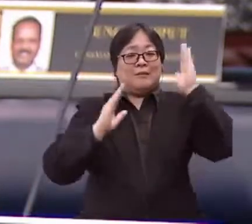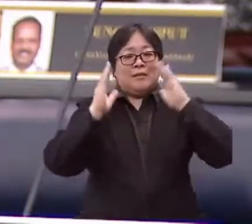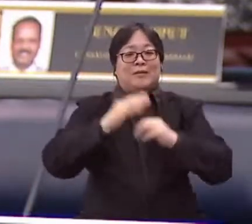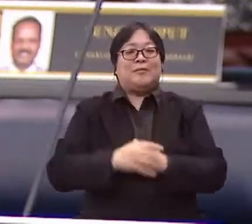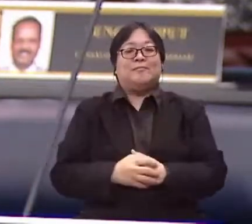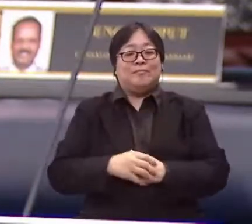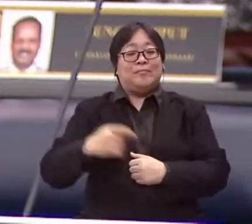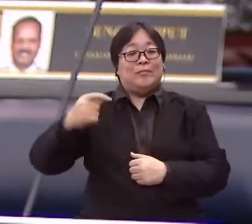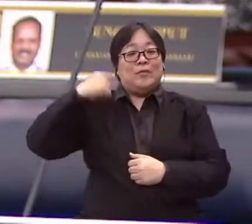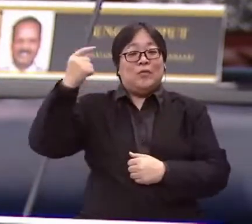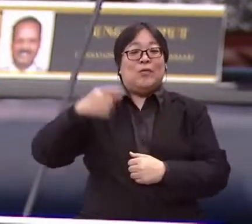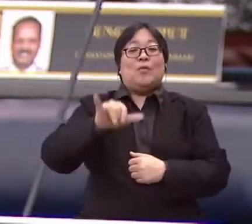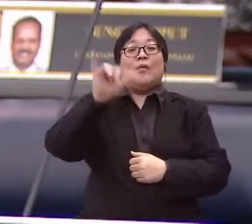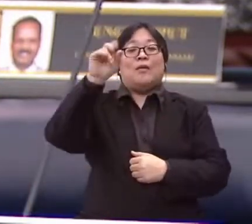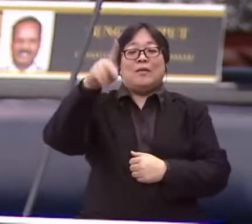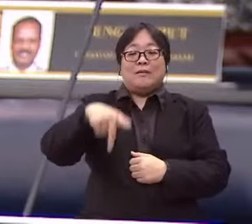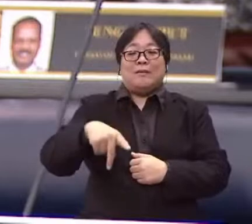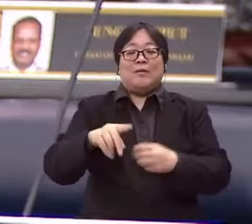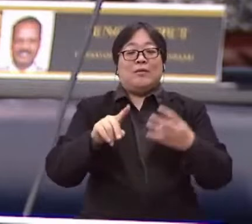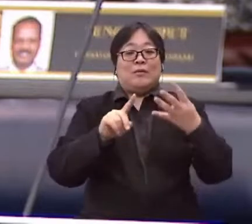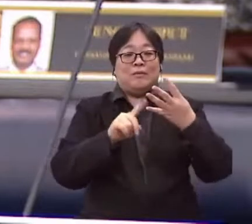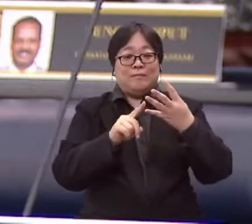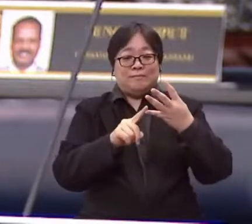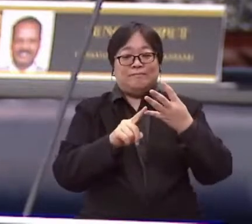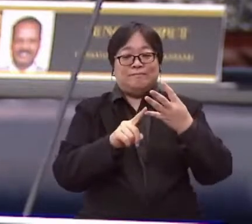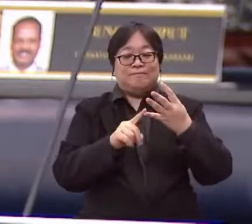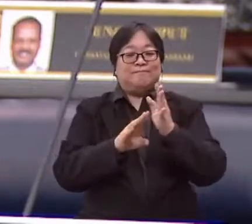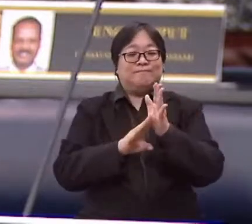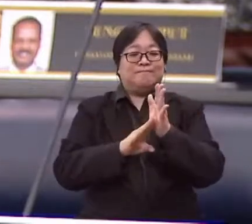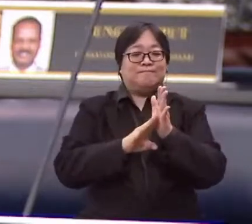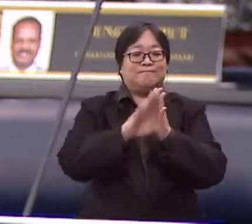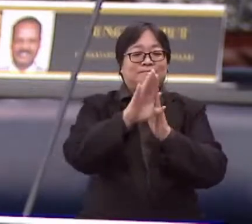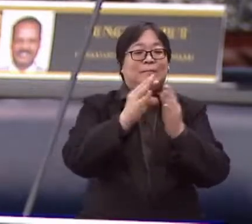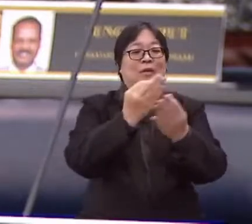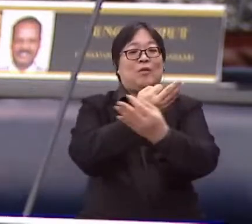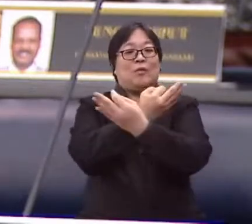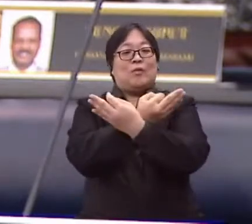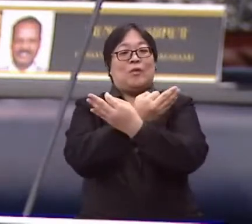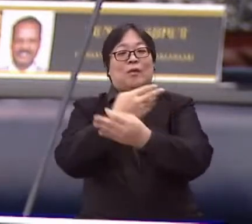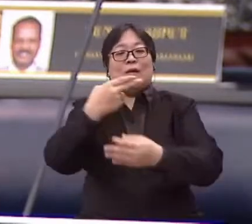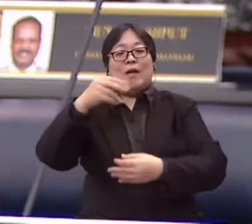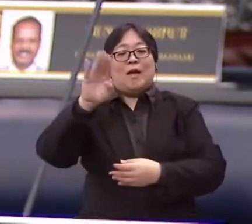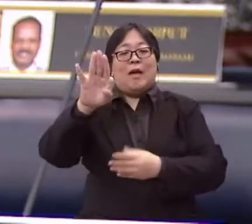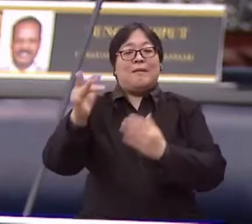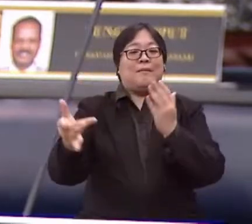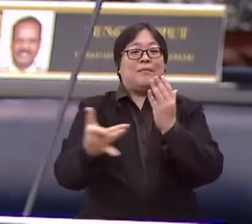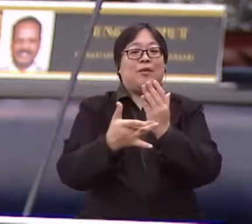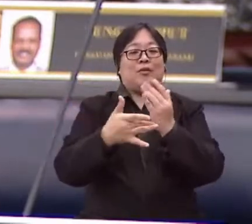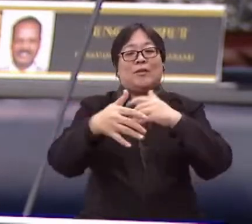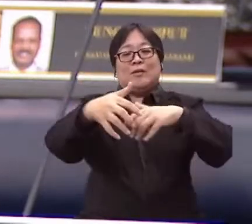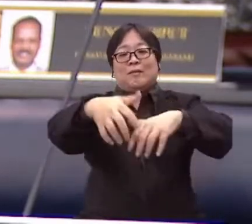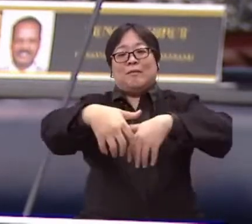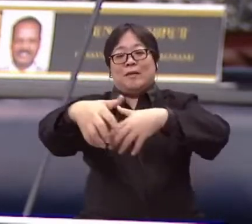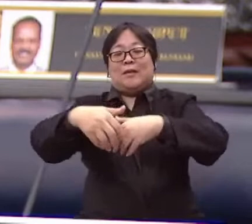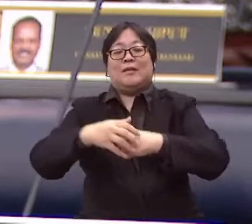yang tipe 2 isu keempat membangunkan ruang sebagai hak teknologi pertanian